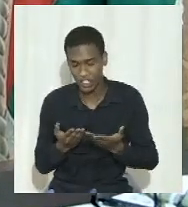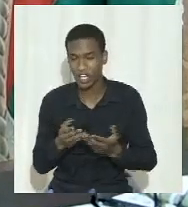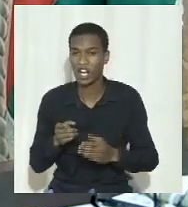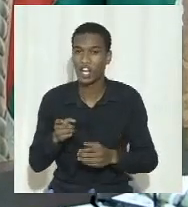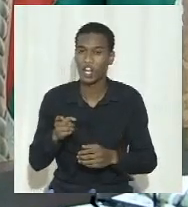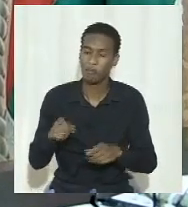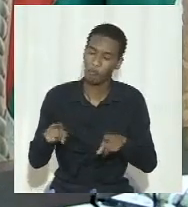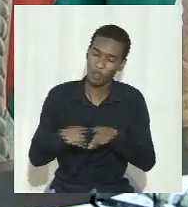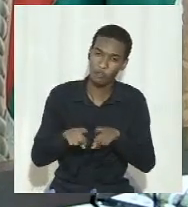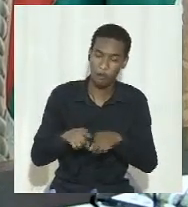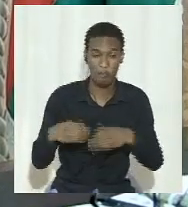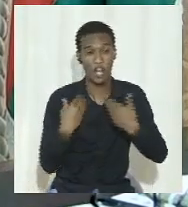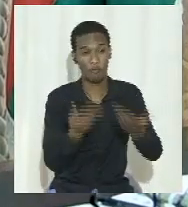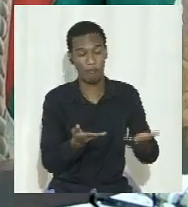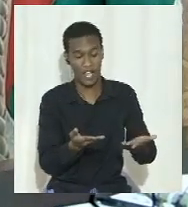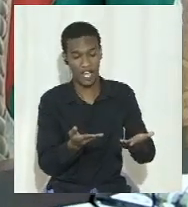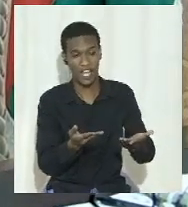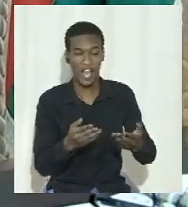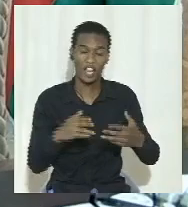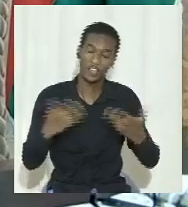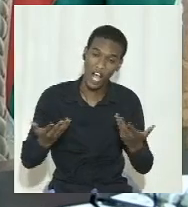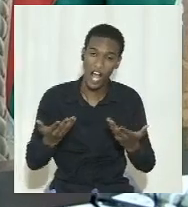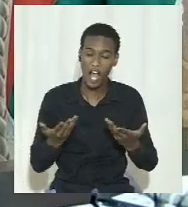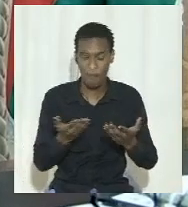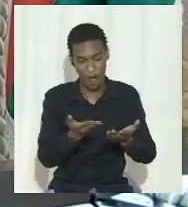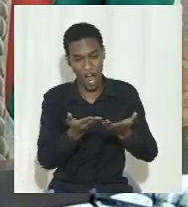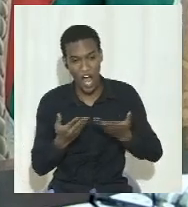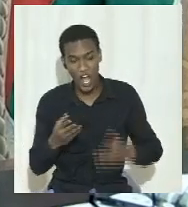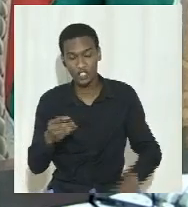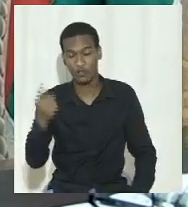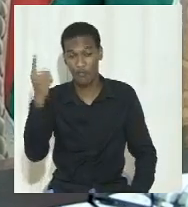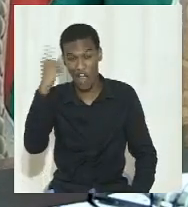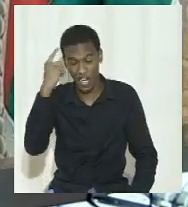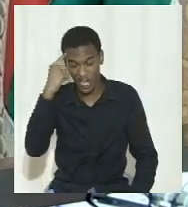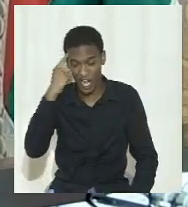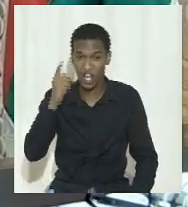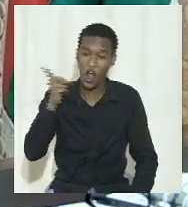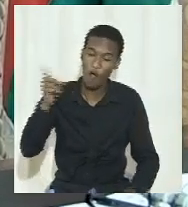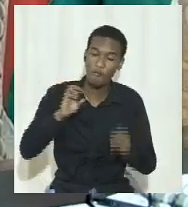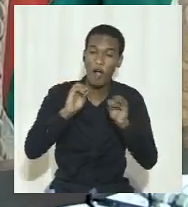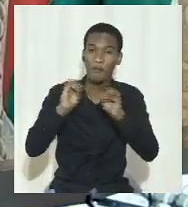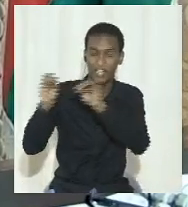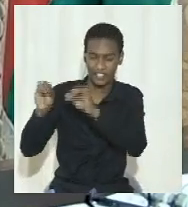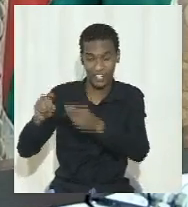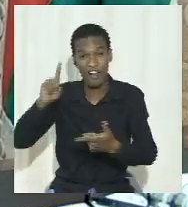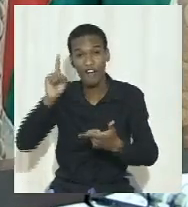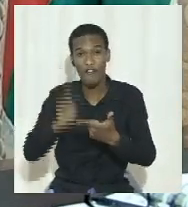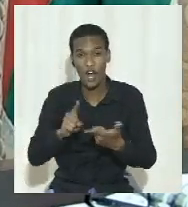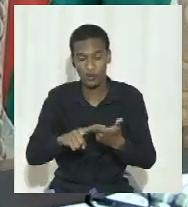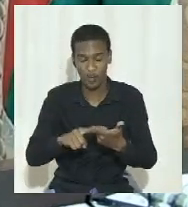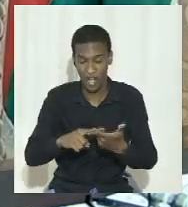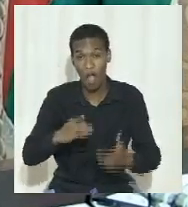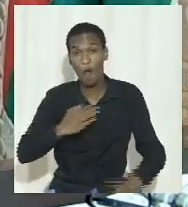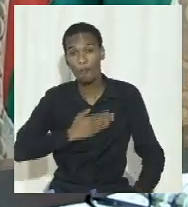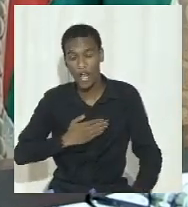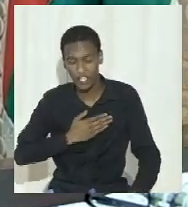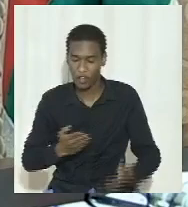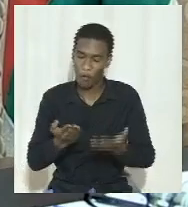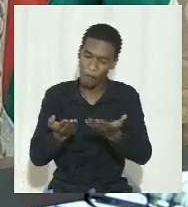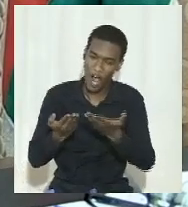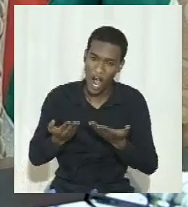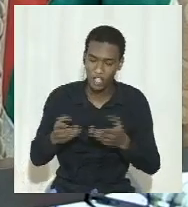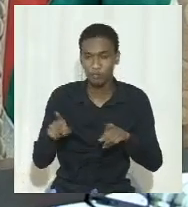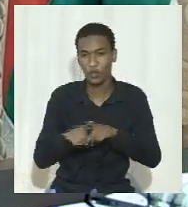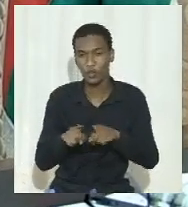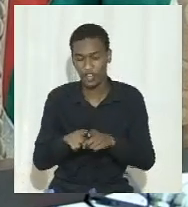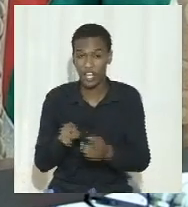manovo fahaizana. Ny manaraka an'izay moa dia ny mpianatra koa dia mahazo ireo ataontsika